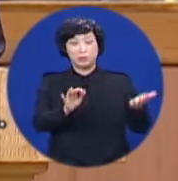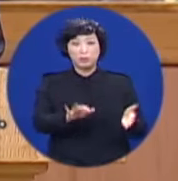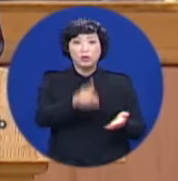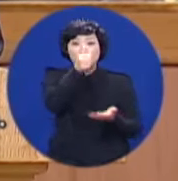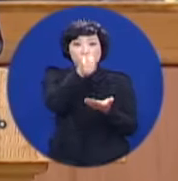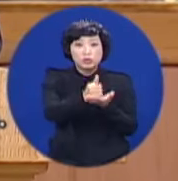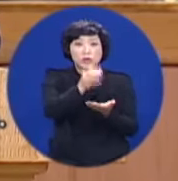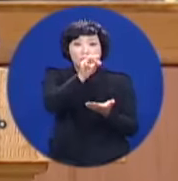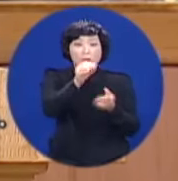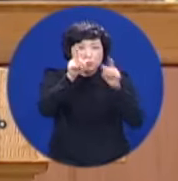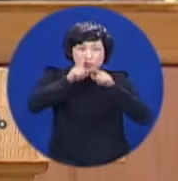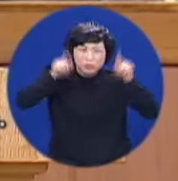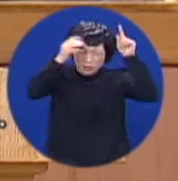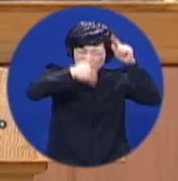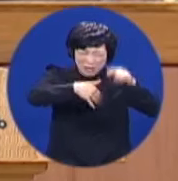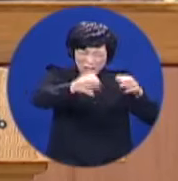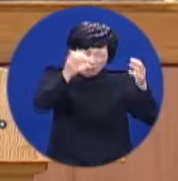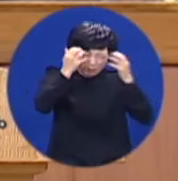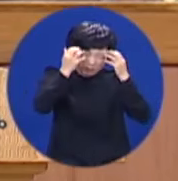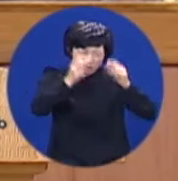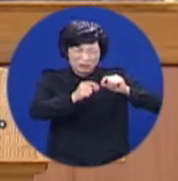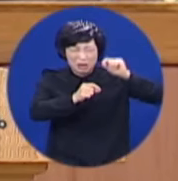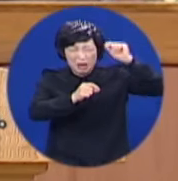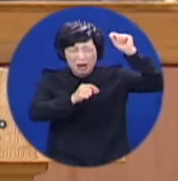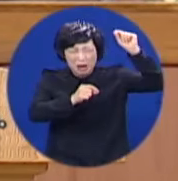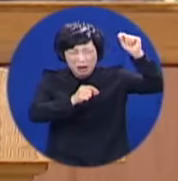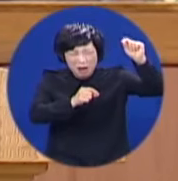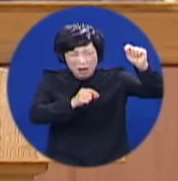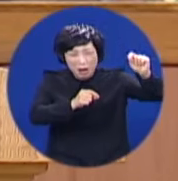죄값으로 지옥에 가서